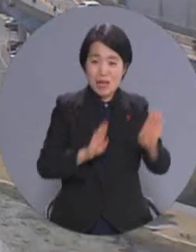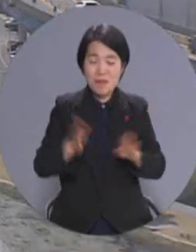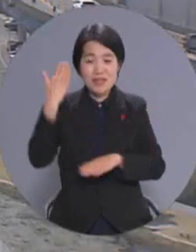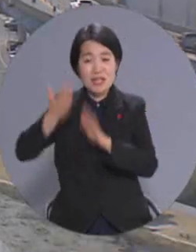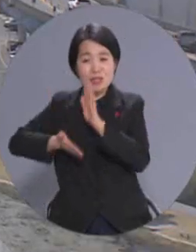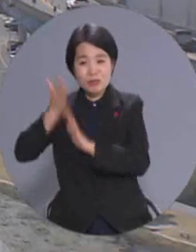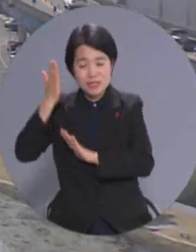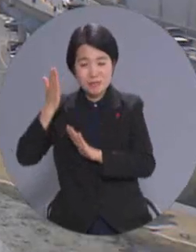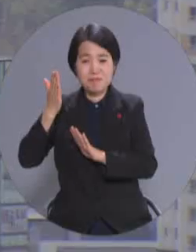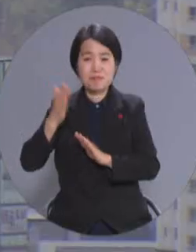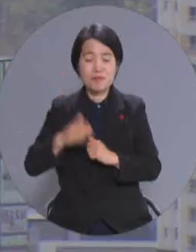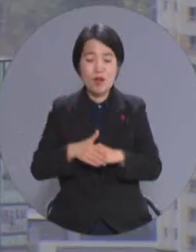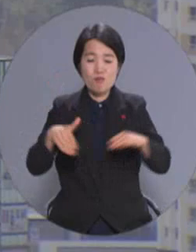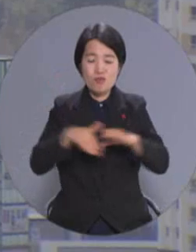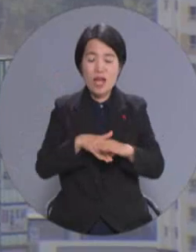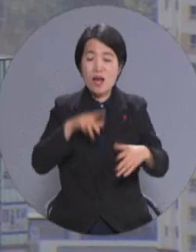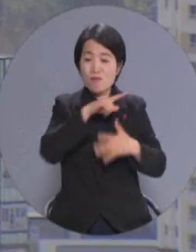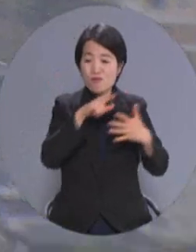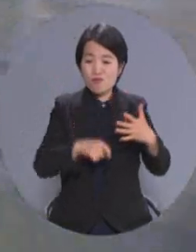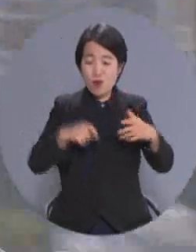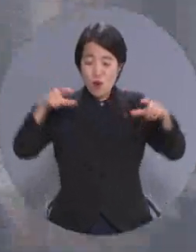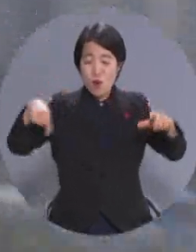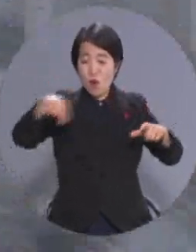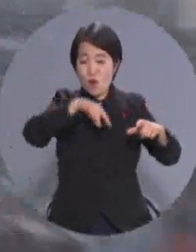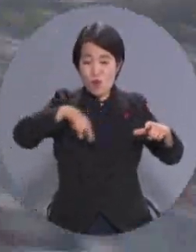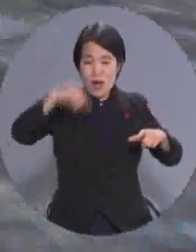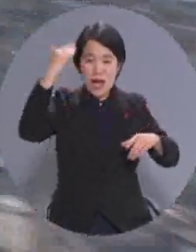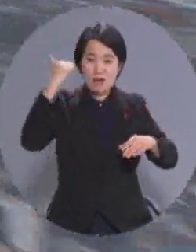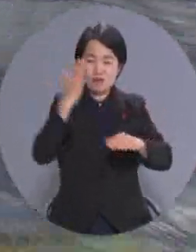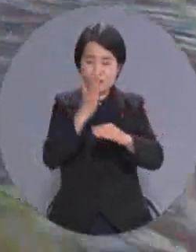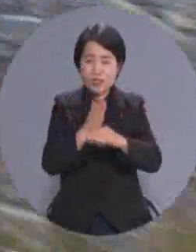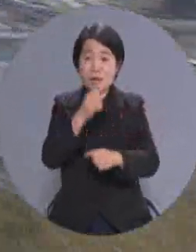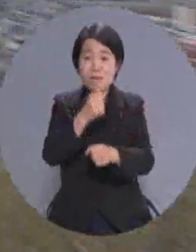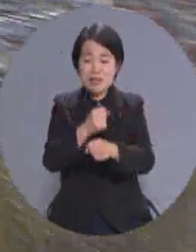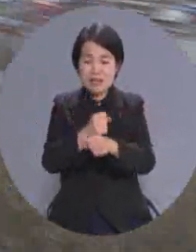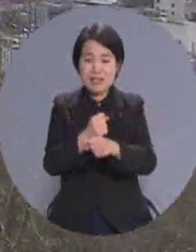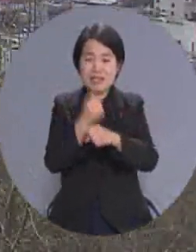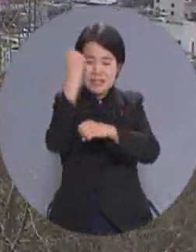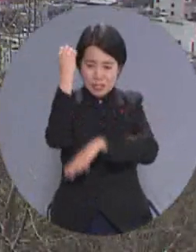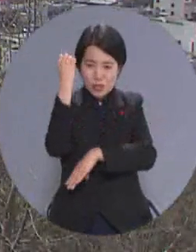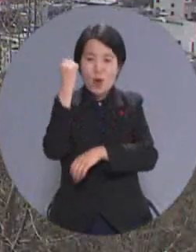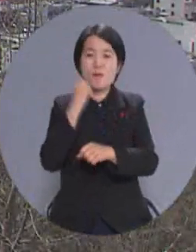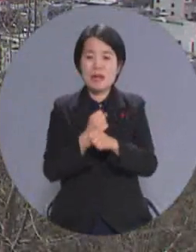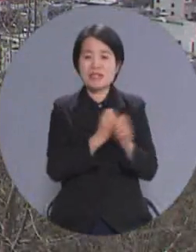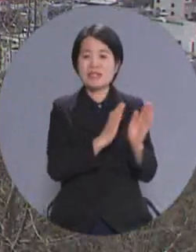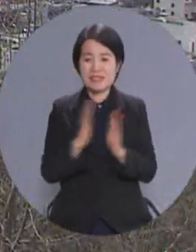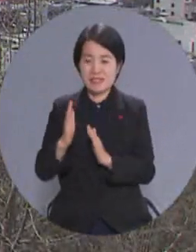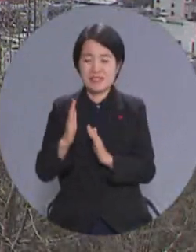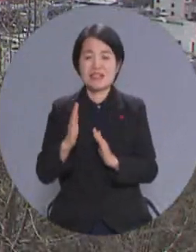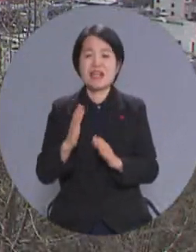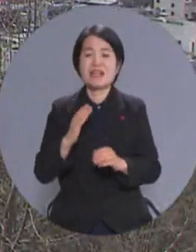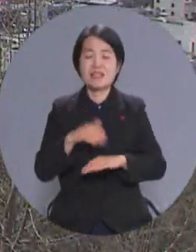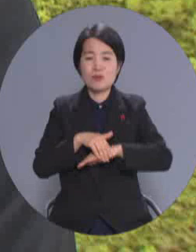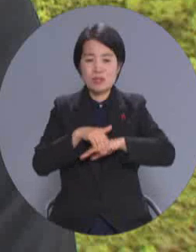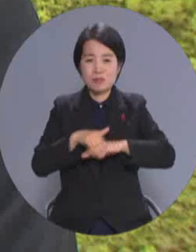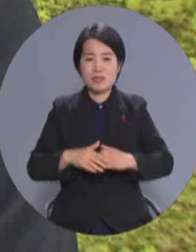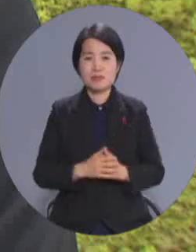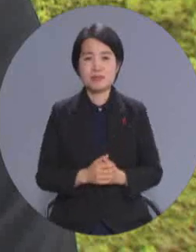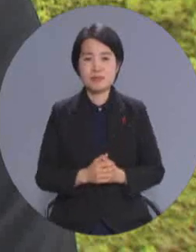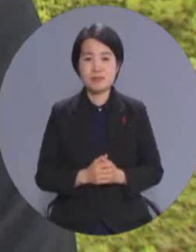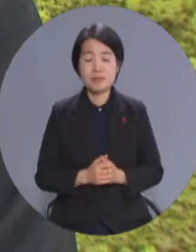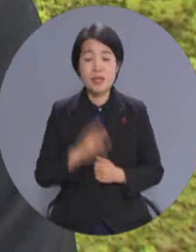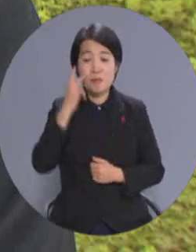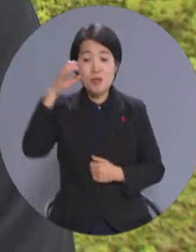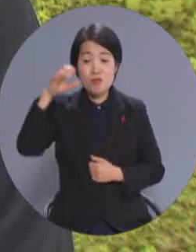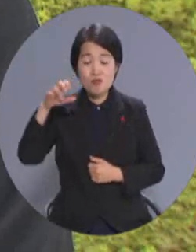순천 전역을 문화 콘텐츠 산업의 국내 거점화할 수 있도록 기반을 다지는 한 해가 될 수 있도록 할 전략입니다.